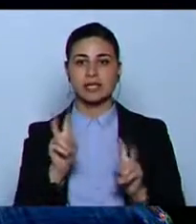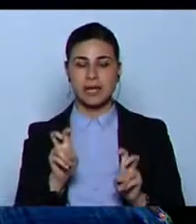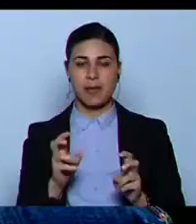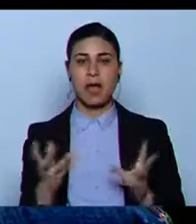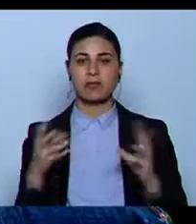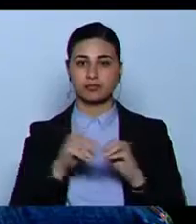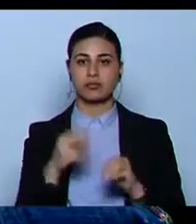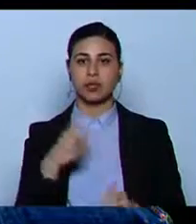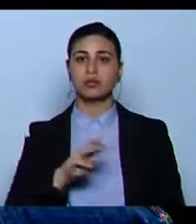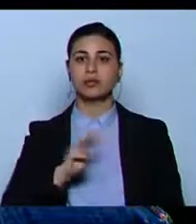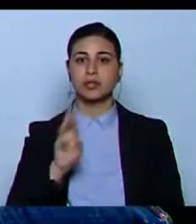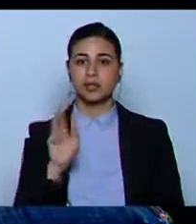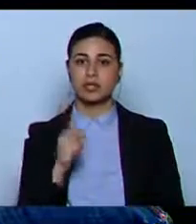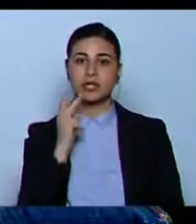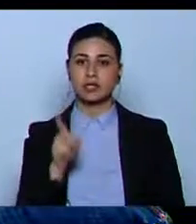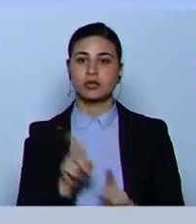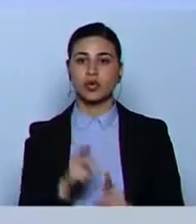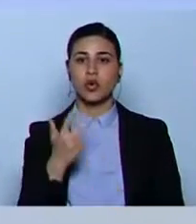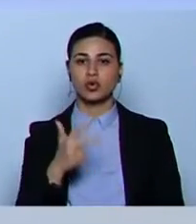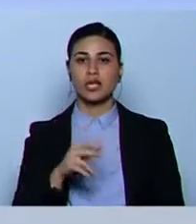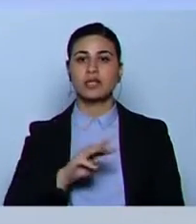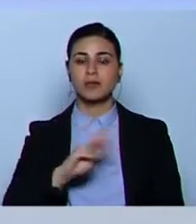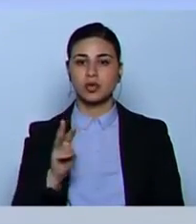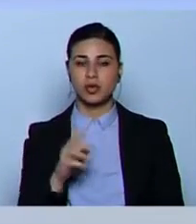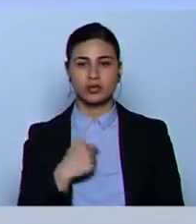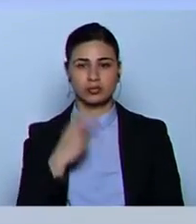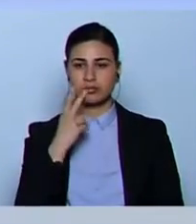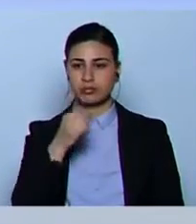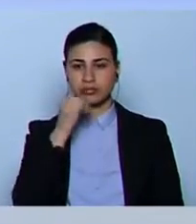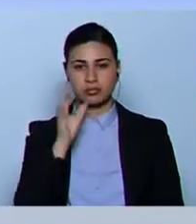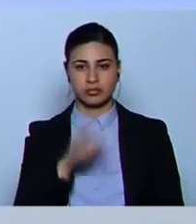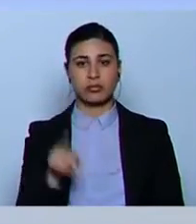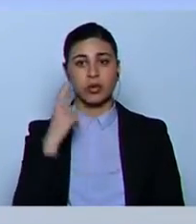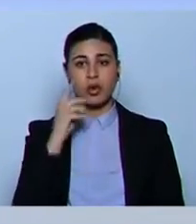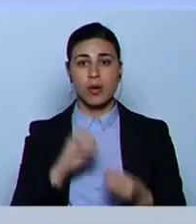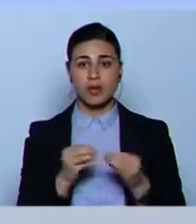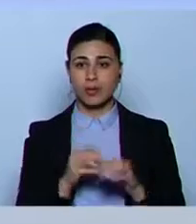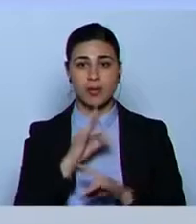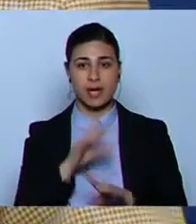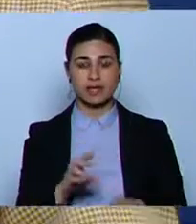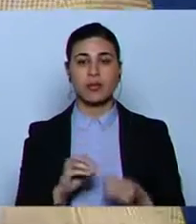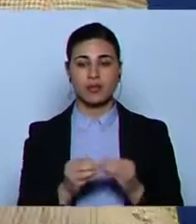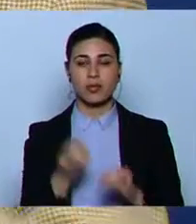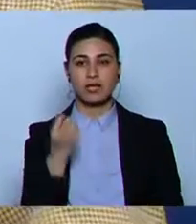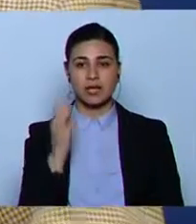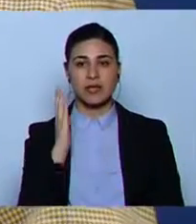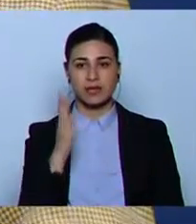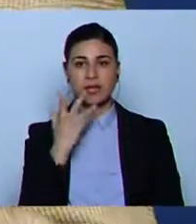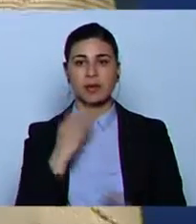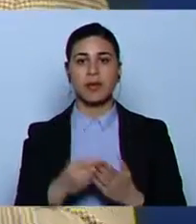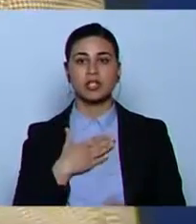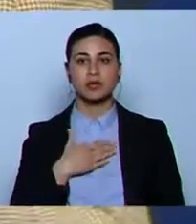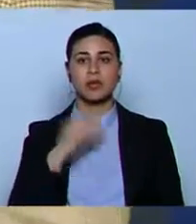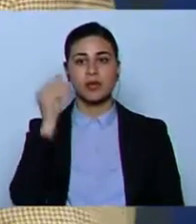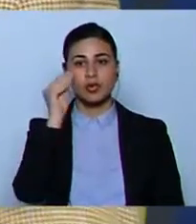20 მილიონი და გნებავთ 30 მილიონი. წარმოუდგენლად მეჩვენება, გონიათ პრობლემები არ იქნება, პრობლემები კიდე იქნება. ჩემი პოზიციაა